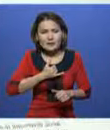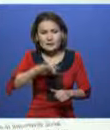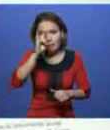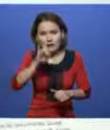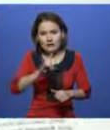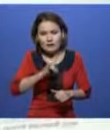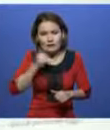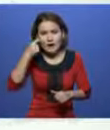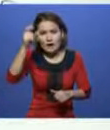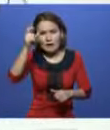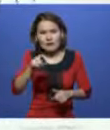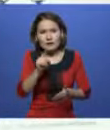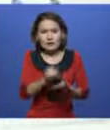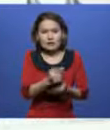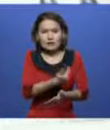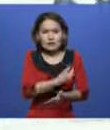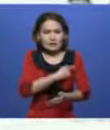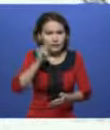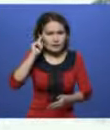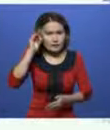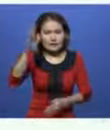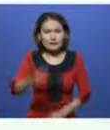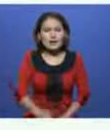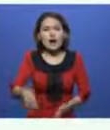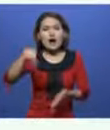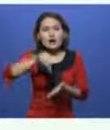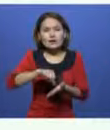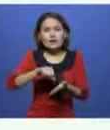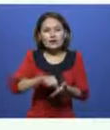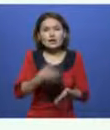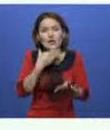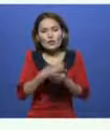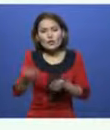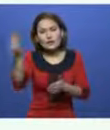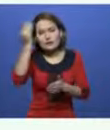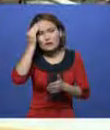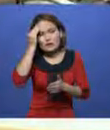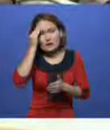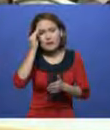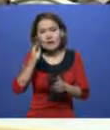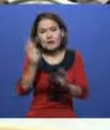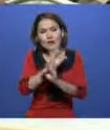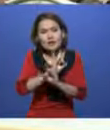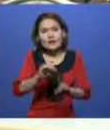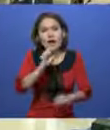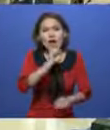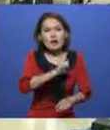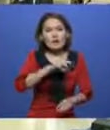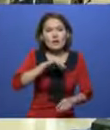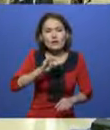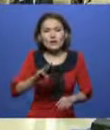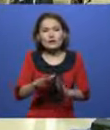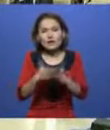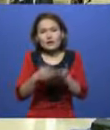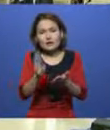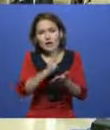еді. Келелі жиын кейінгі бағыт-бағдарды айқындады. Қатысушылар пайым пікірлері тоғысқан ортақ дүниелеріне Әлкей Марғұланның еңбектерін